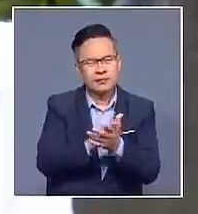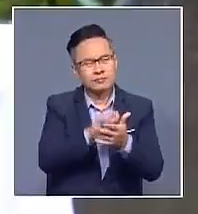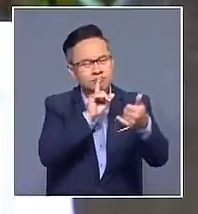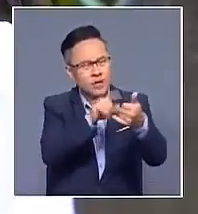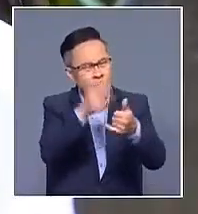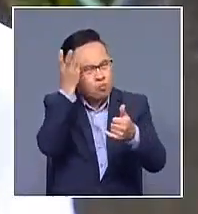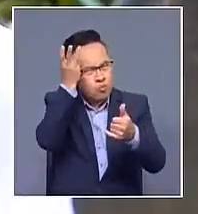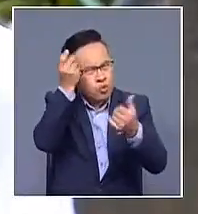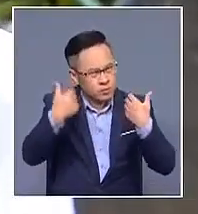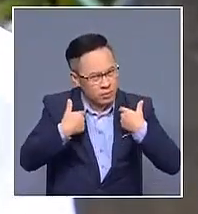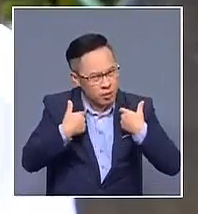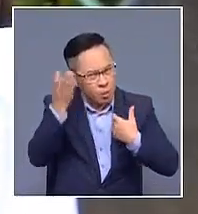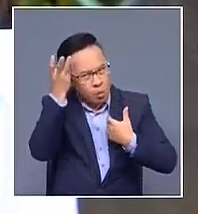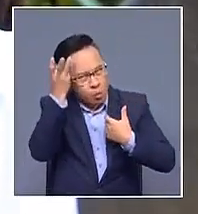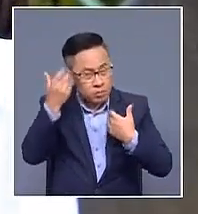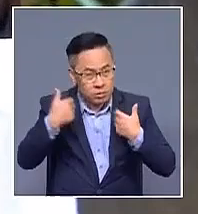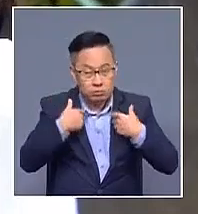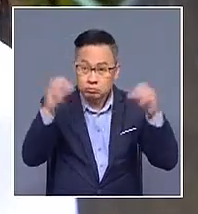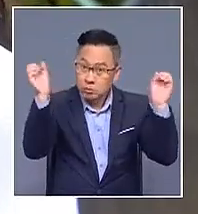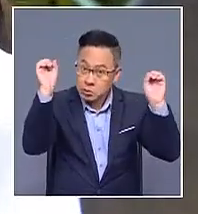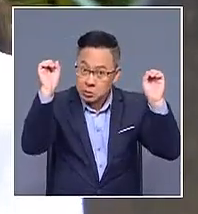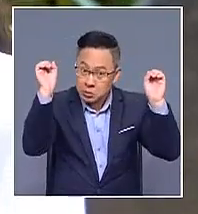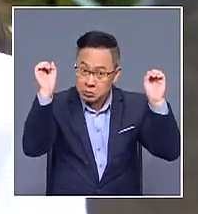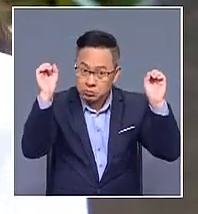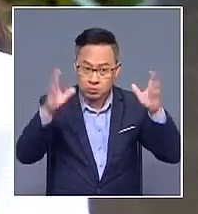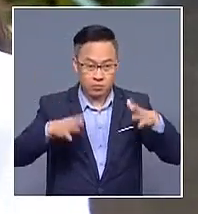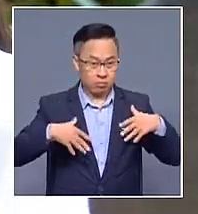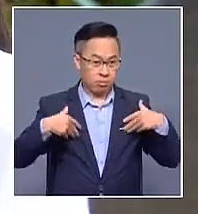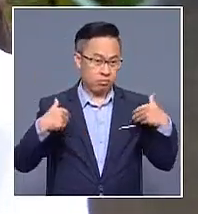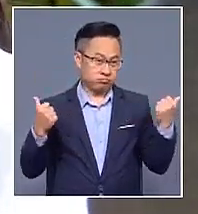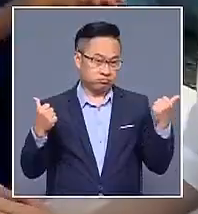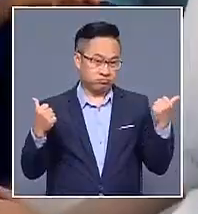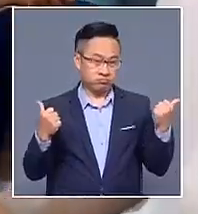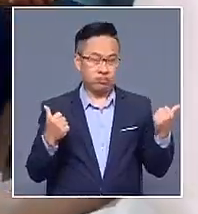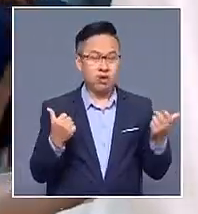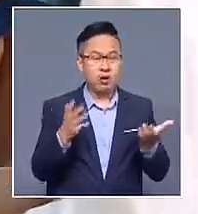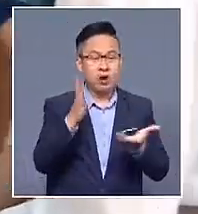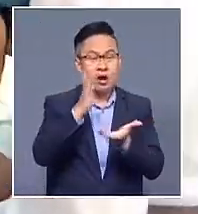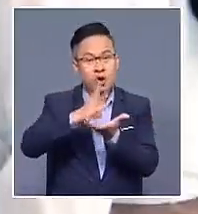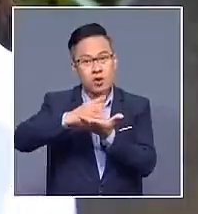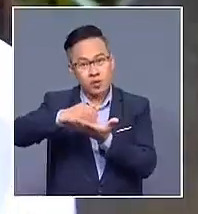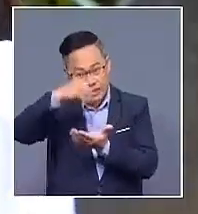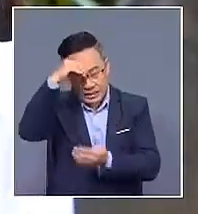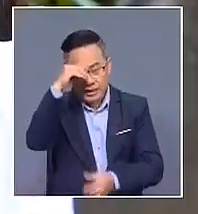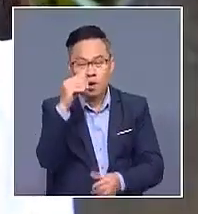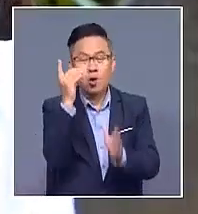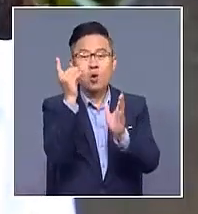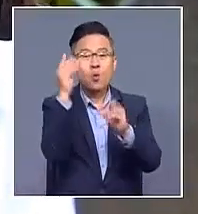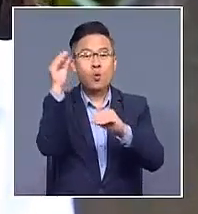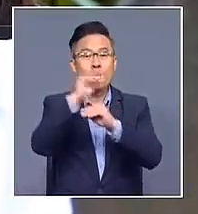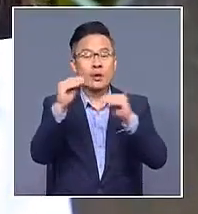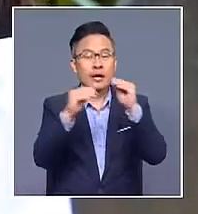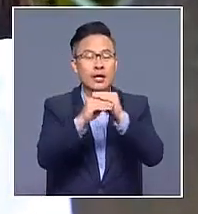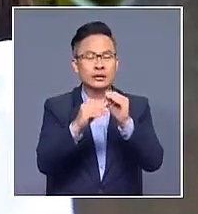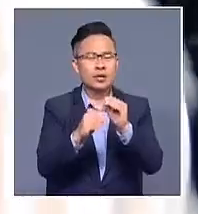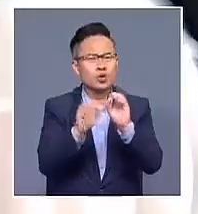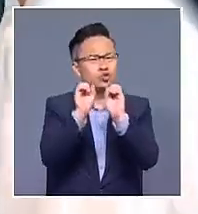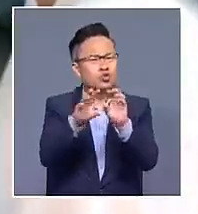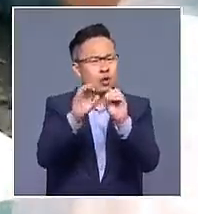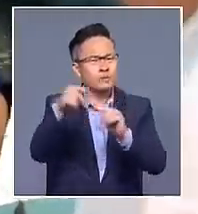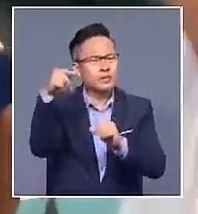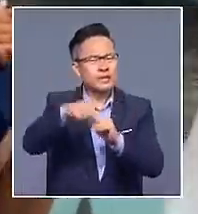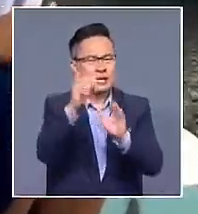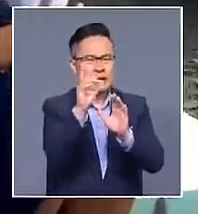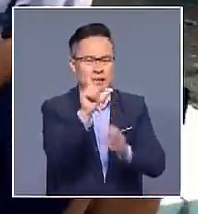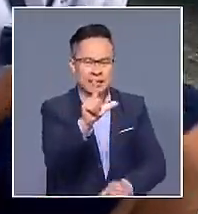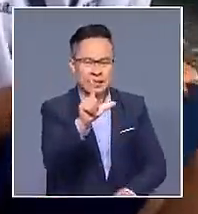า ไม่ค ่ ะ ไม่เลยใช่ไหมทำไมอ่ะ ก็เพราะว่าเราเรียนจาก ELTV แล้วพอเราเรียนเสร็จแล้วก็จะไปเรียนติวฟรีเ